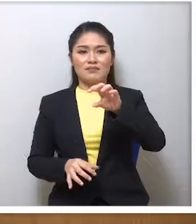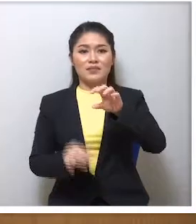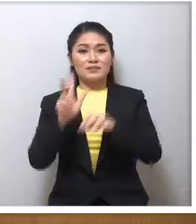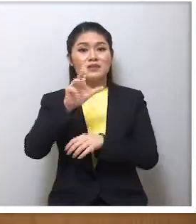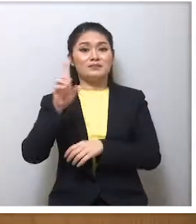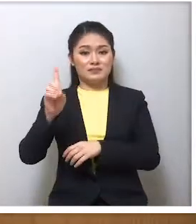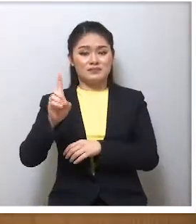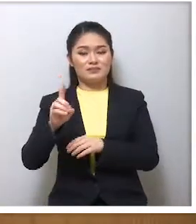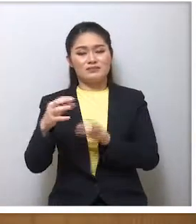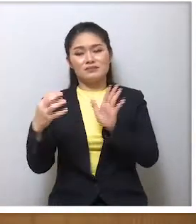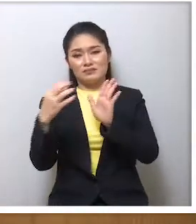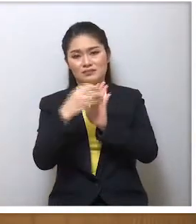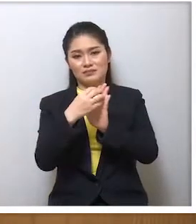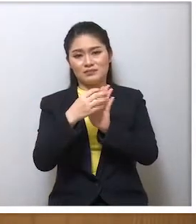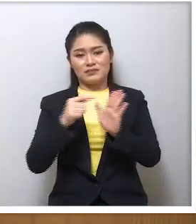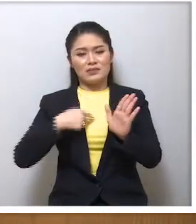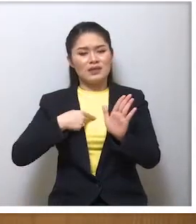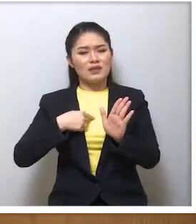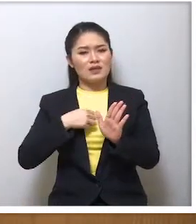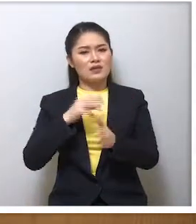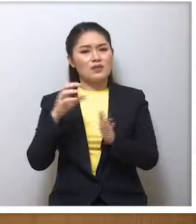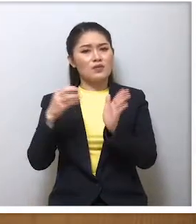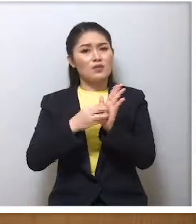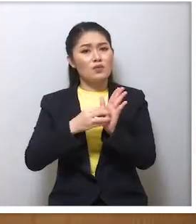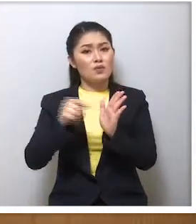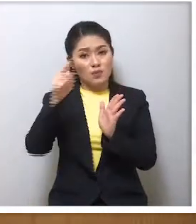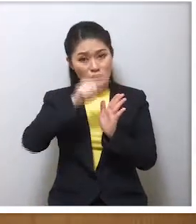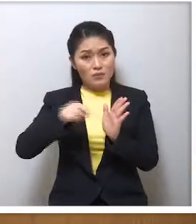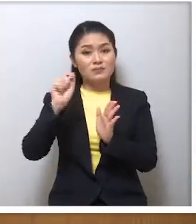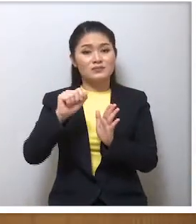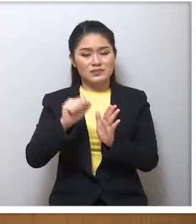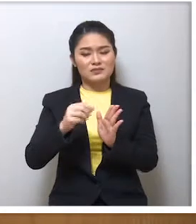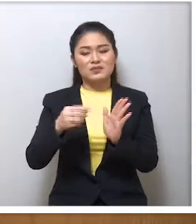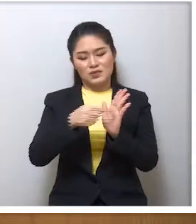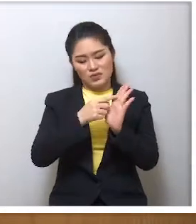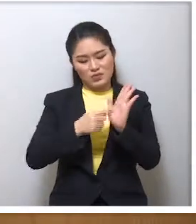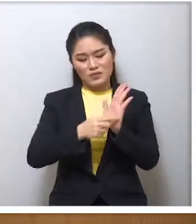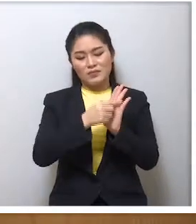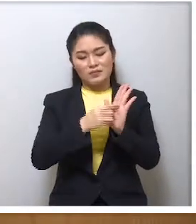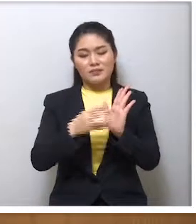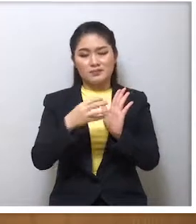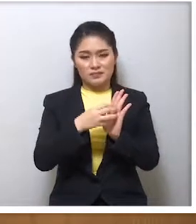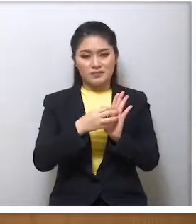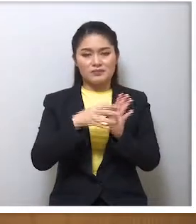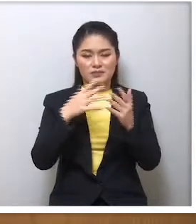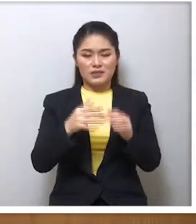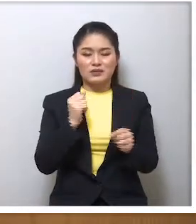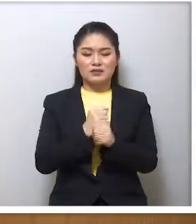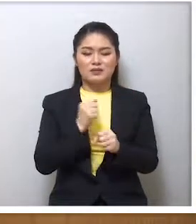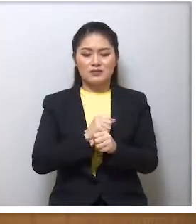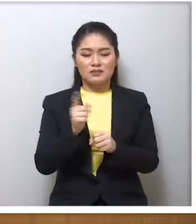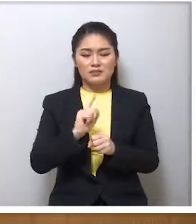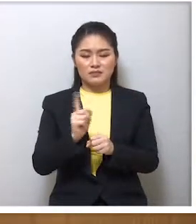ติเช่นโลโก้เราเป็นอะไรครับโลโก้เรามันกลมไหมโลโก้เรามันเป็นแบบกลมใช่ไหมเพราะนั้นเราก็จะสร้